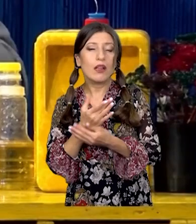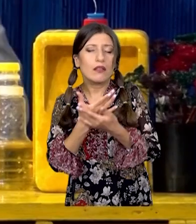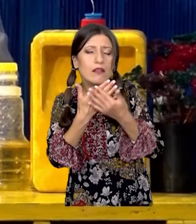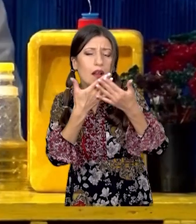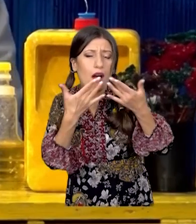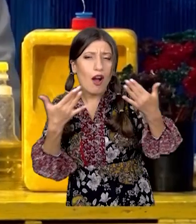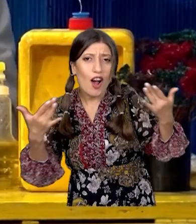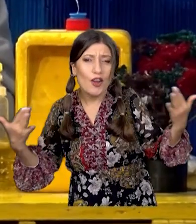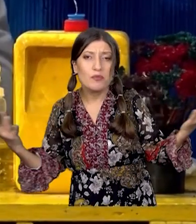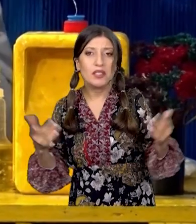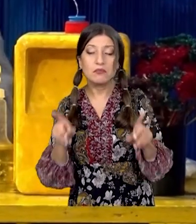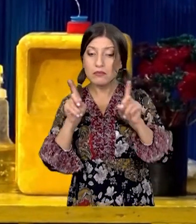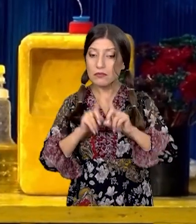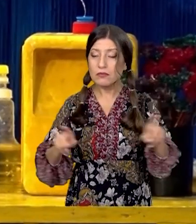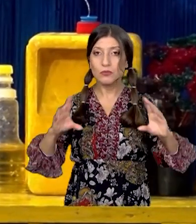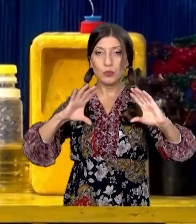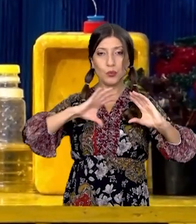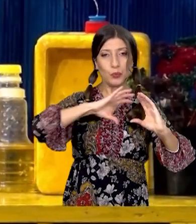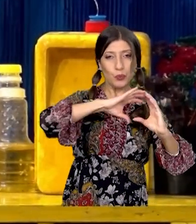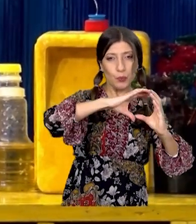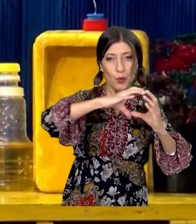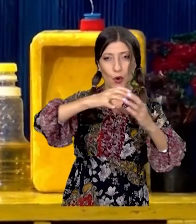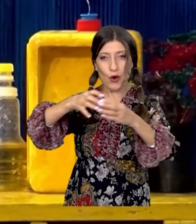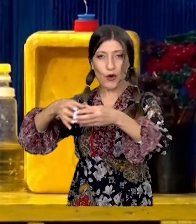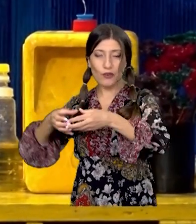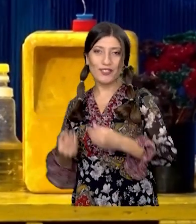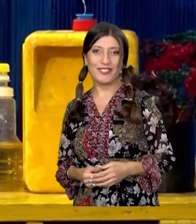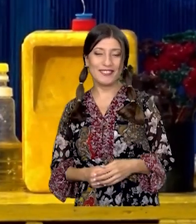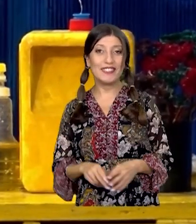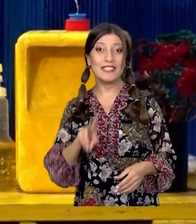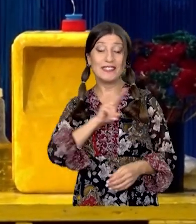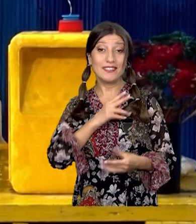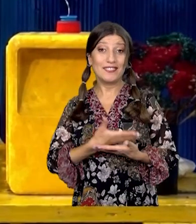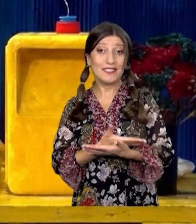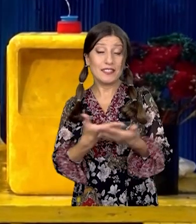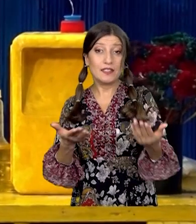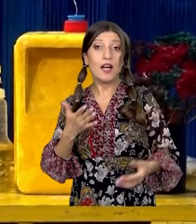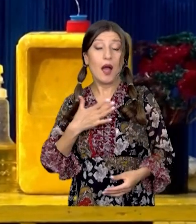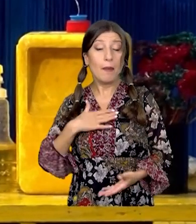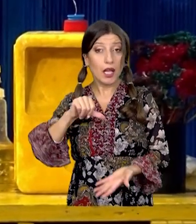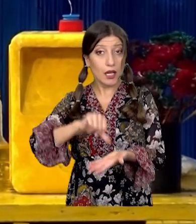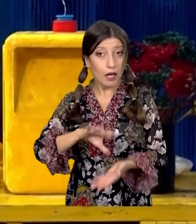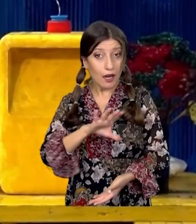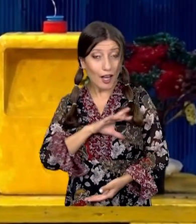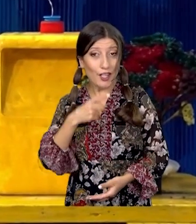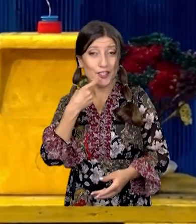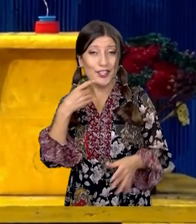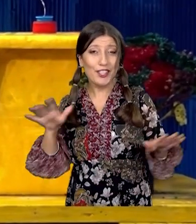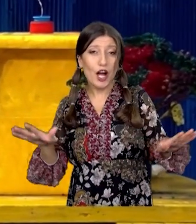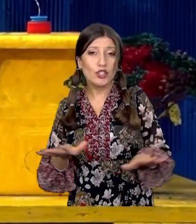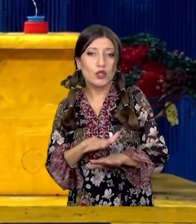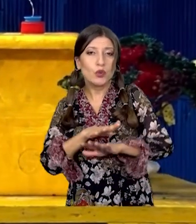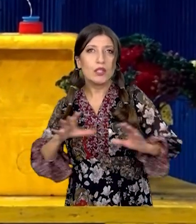զանազան տարբեր արտակարգ մոլորակներ եւ երեք սիրելի պստիկներ մեծիկներ մենք եղանք